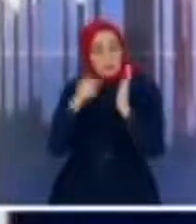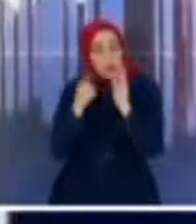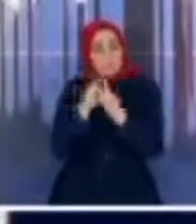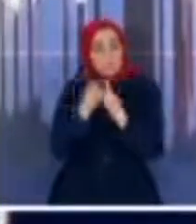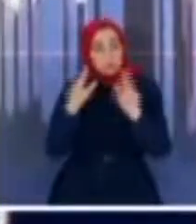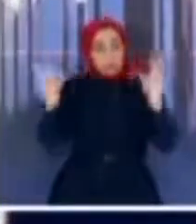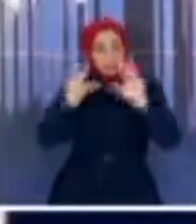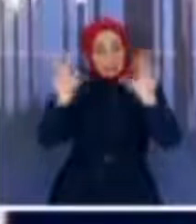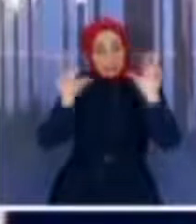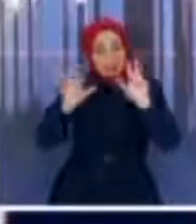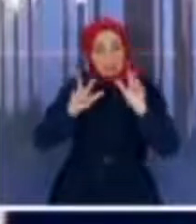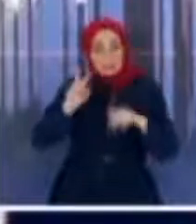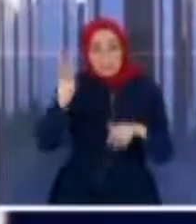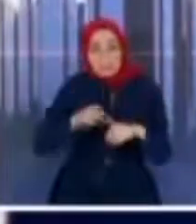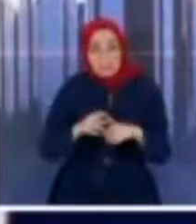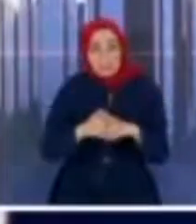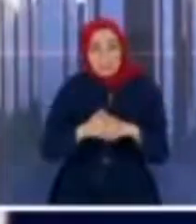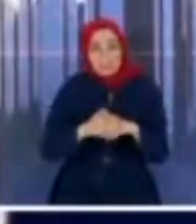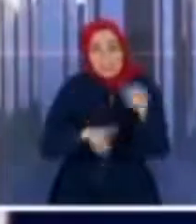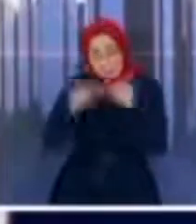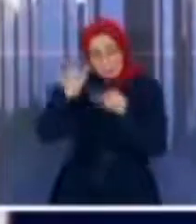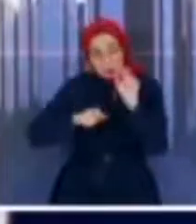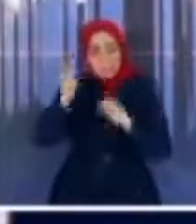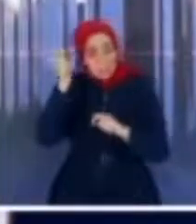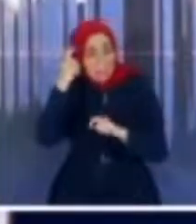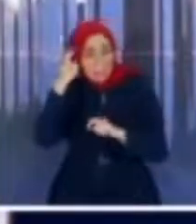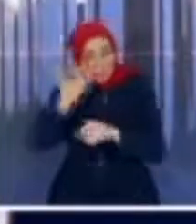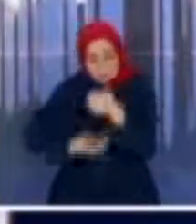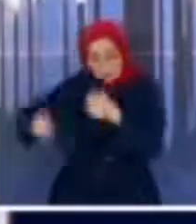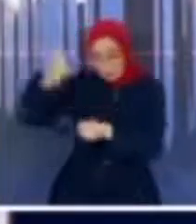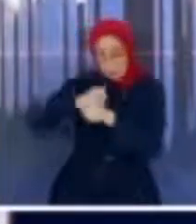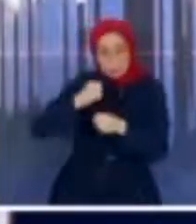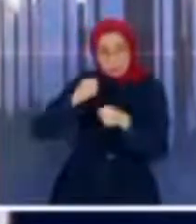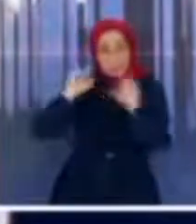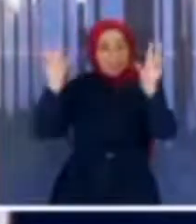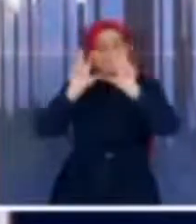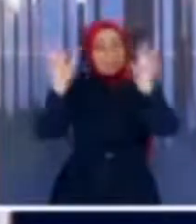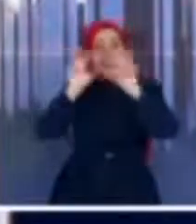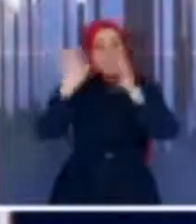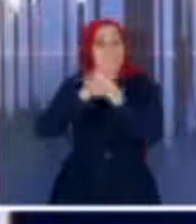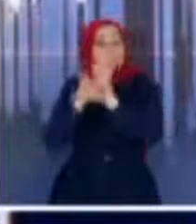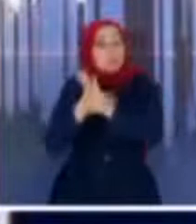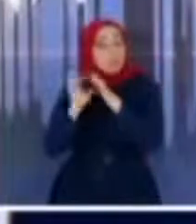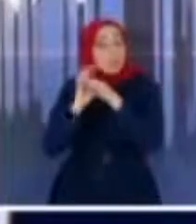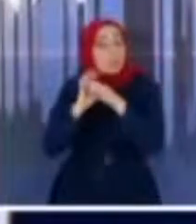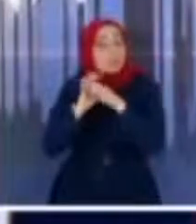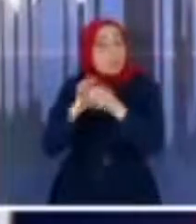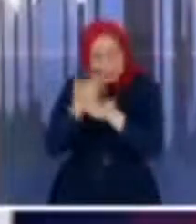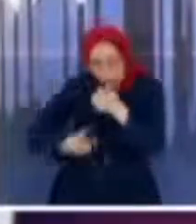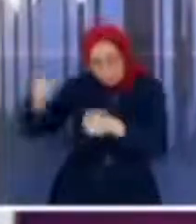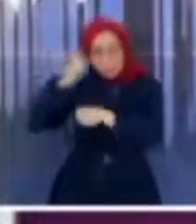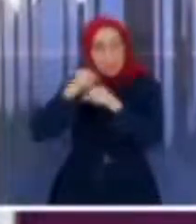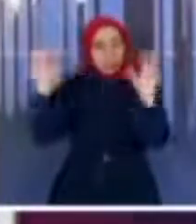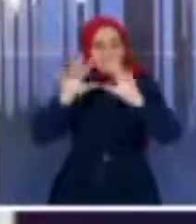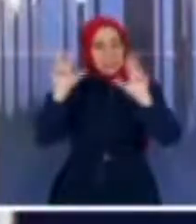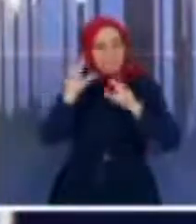راهو تم التفكير حتى في بعث تلفزة جمعية تحكي كان عن جمعيات في تونس، راهو لأنه النسيج